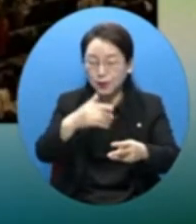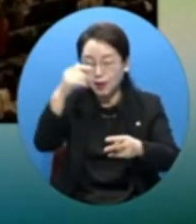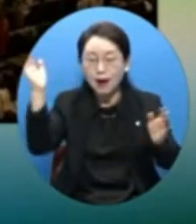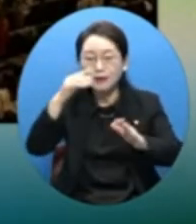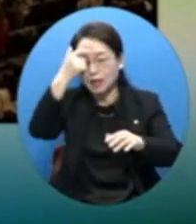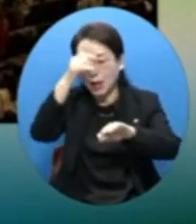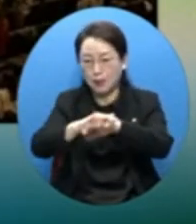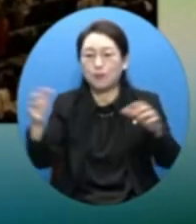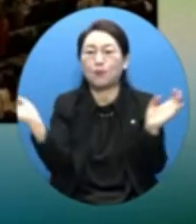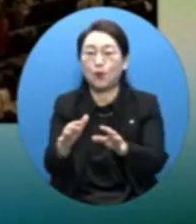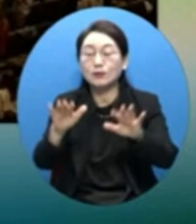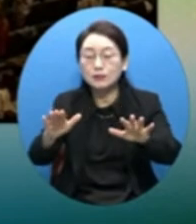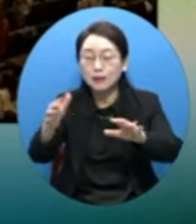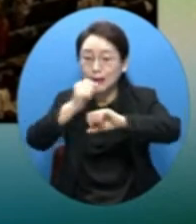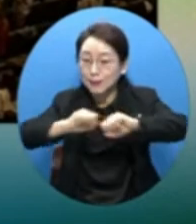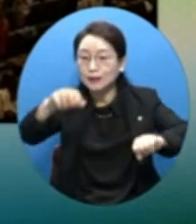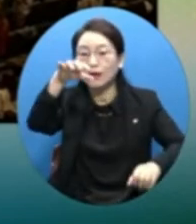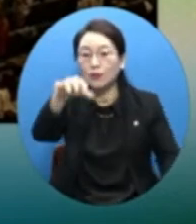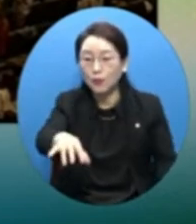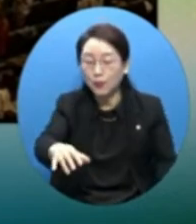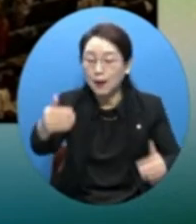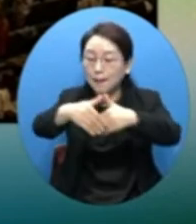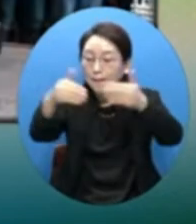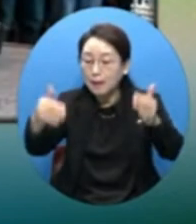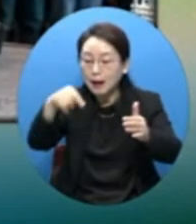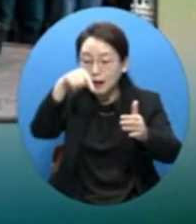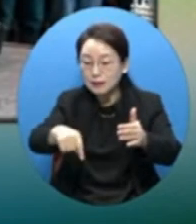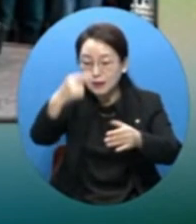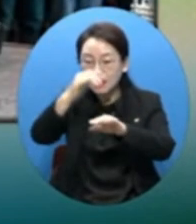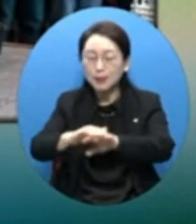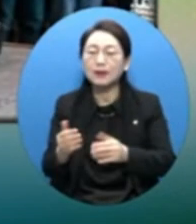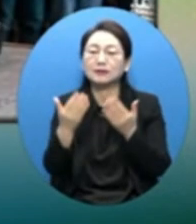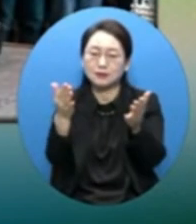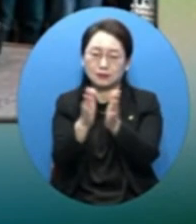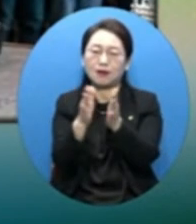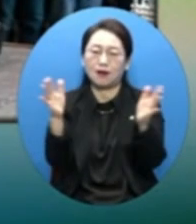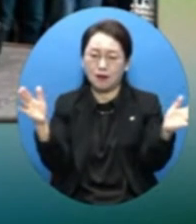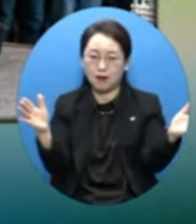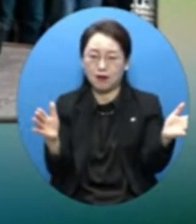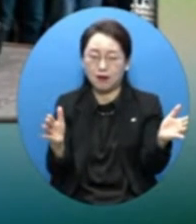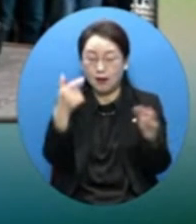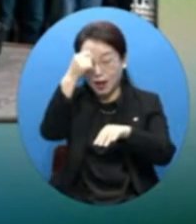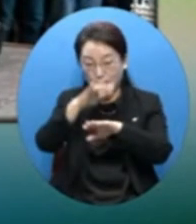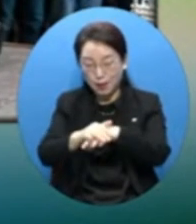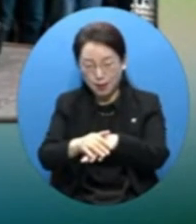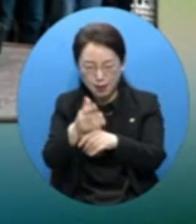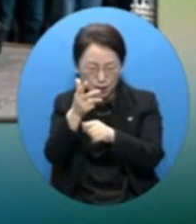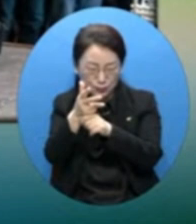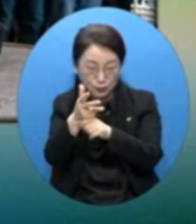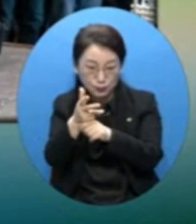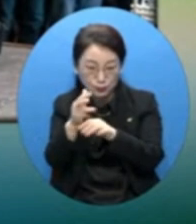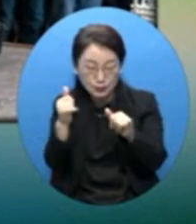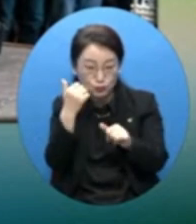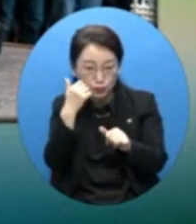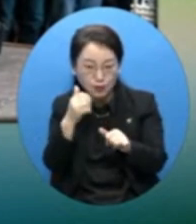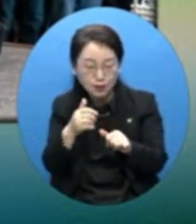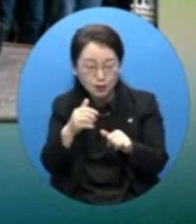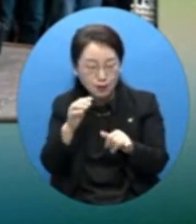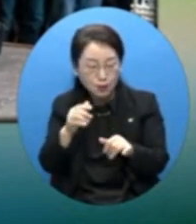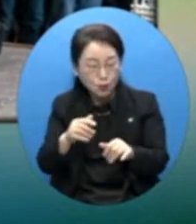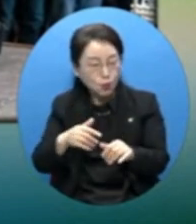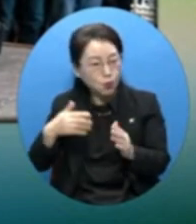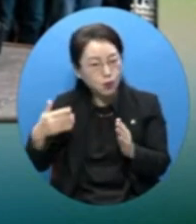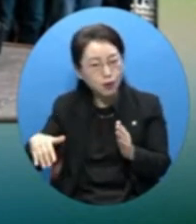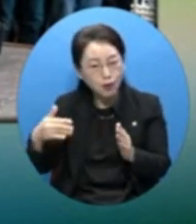지금 마당에서 또 방에서 예배를 드리기 시작하고 이 예배를 지켜본 한 사역자는 예배가 강력했다.